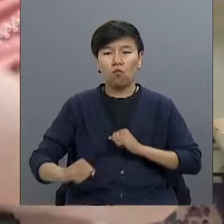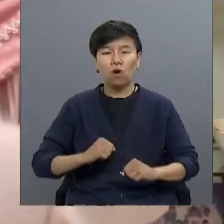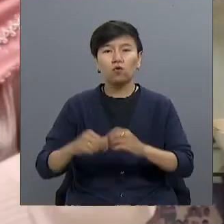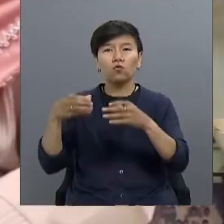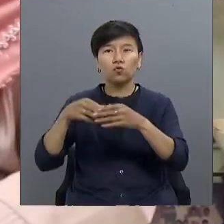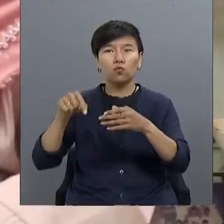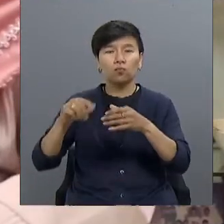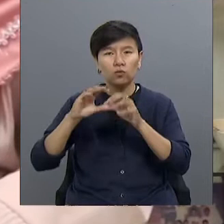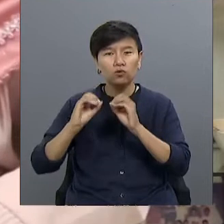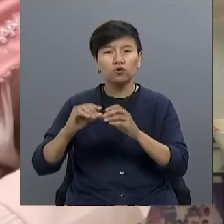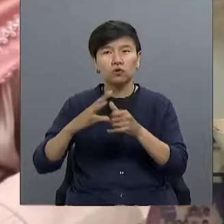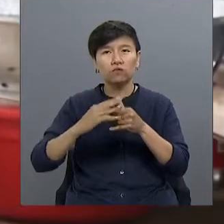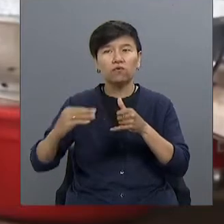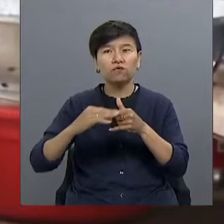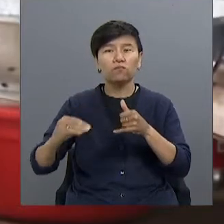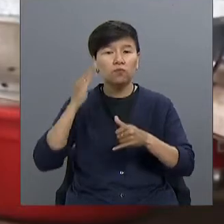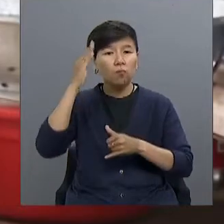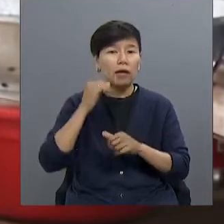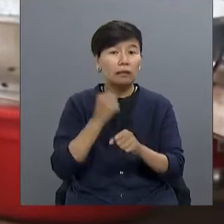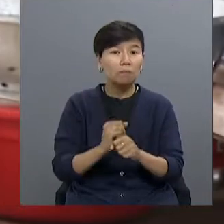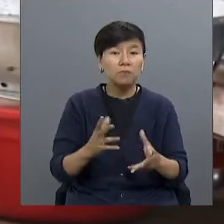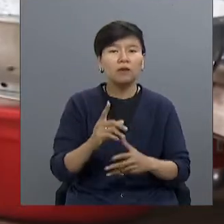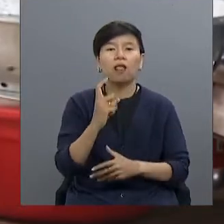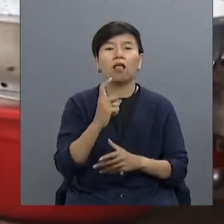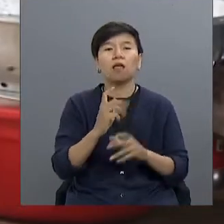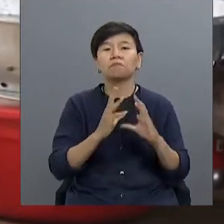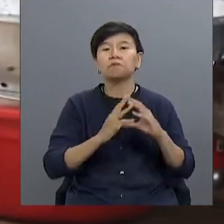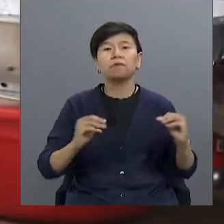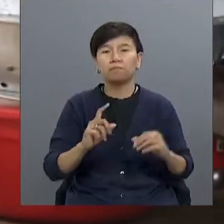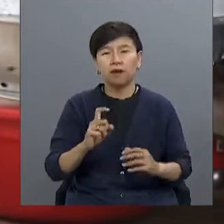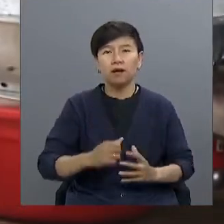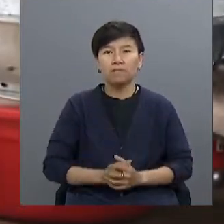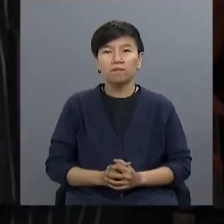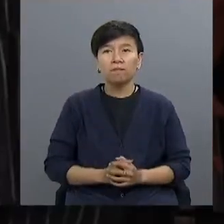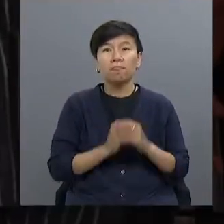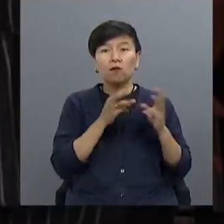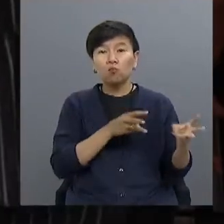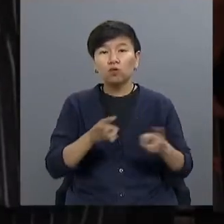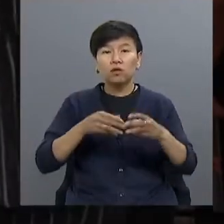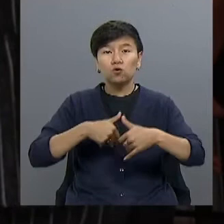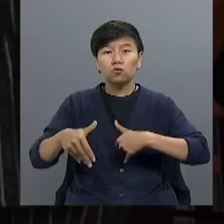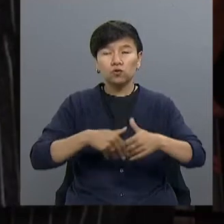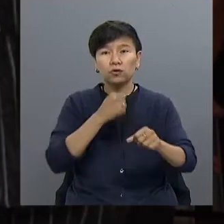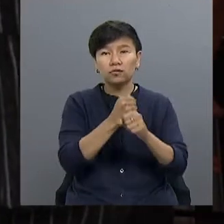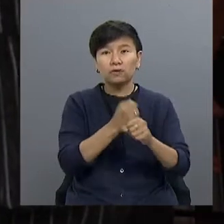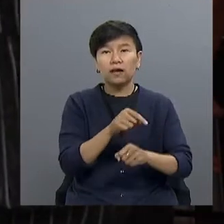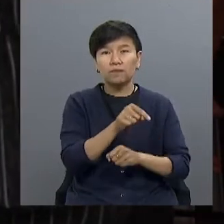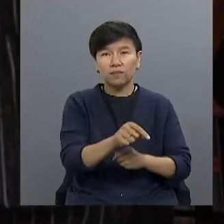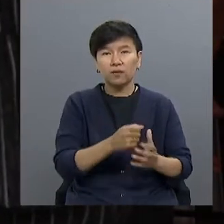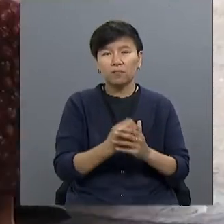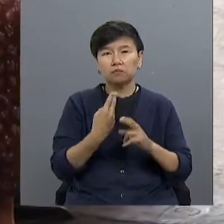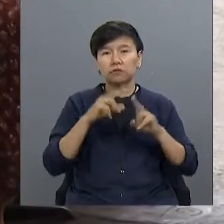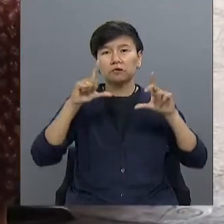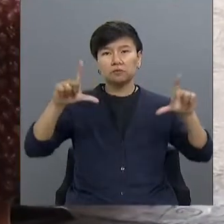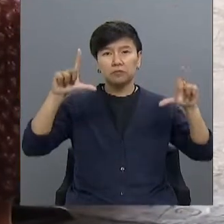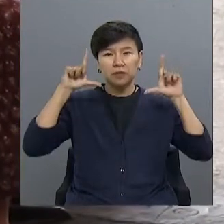จะไม่มีแล้วจะไม่ได้ทำแล้ว การทำแกงส้มเขมรของชุมชนบ้านครัวถือเป็นอัตลักษณ์ประจำชุม